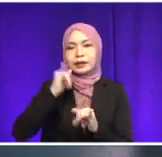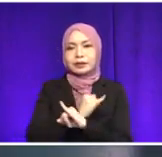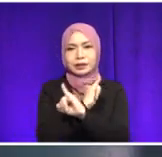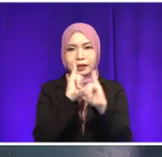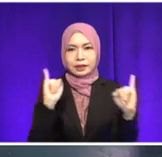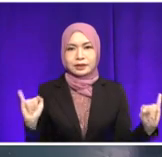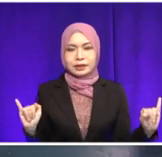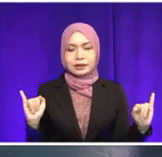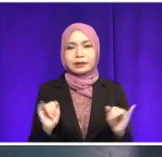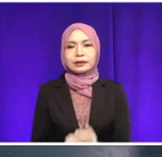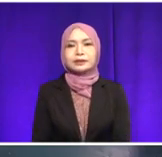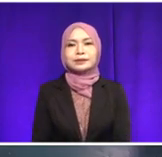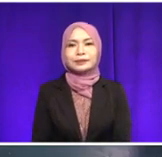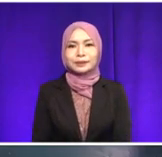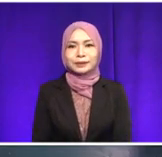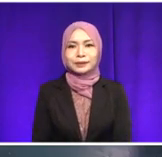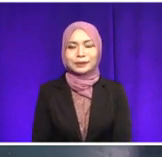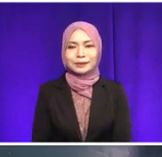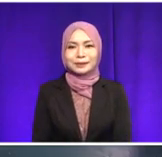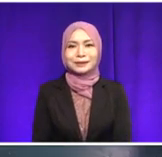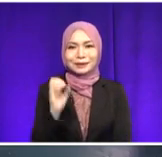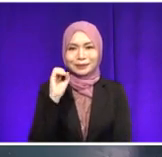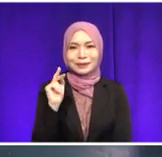Ke produk yang sebenarnya untuk